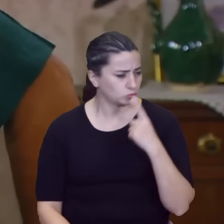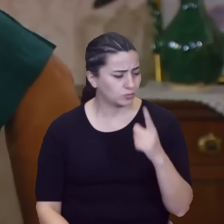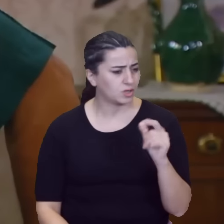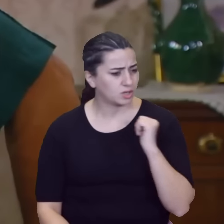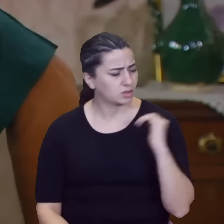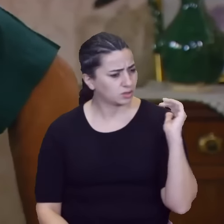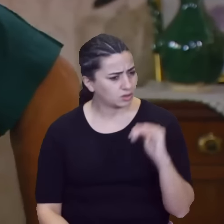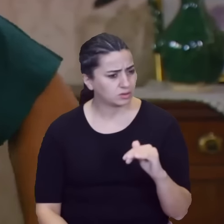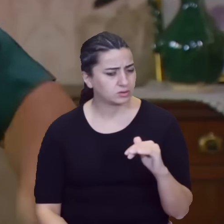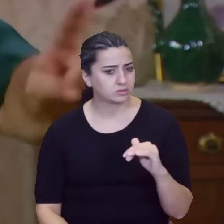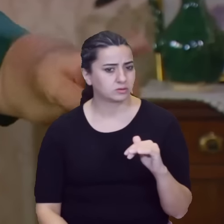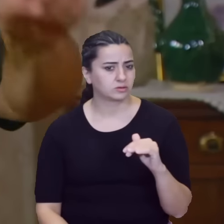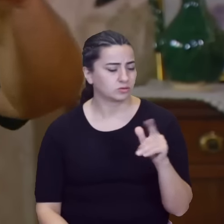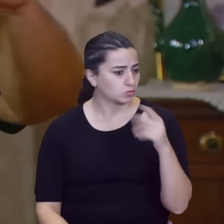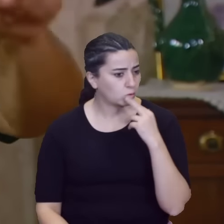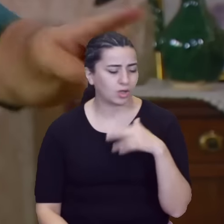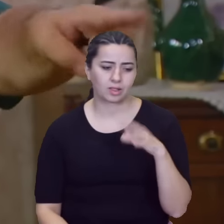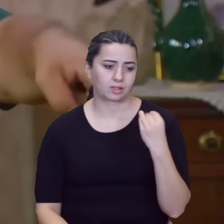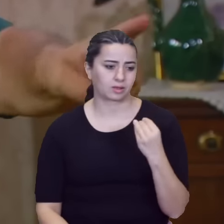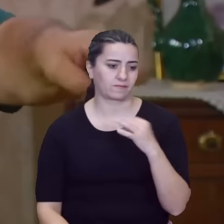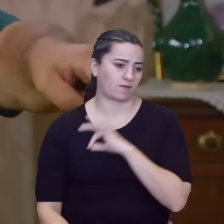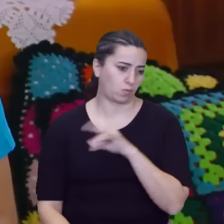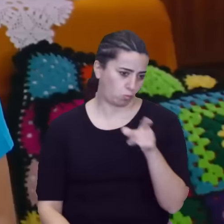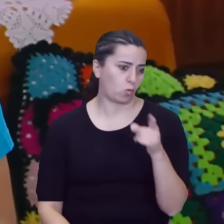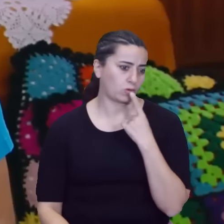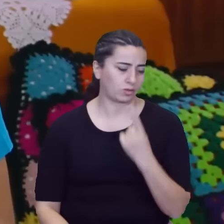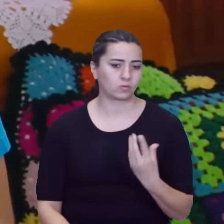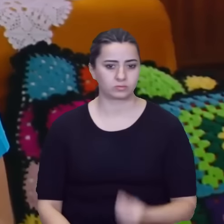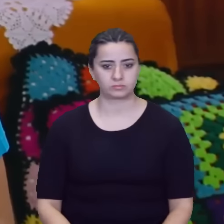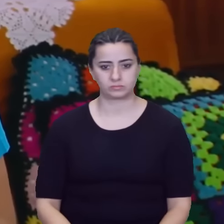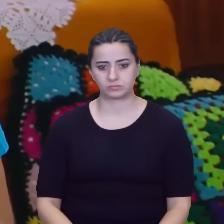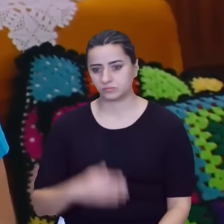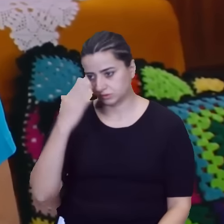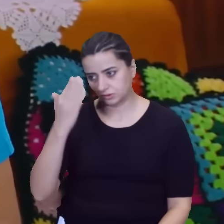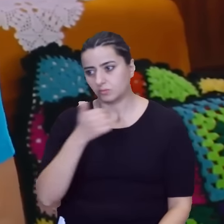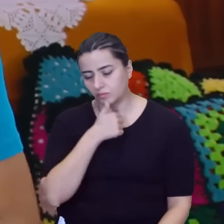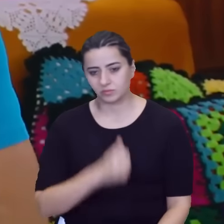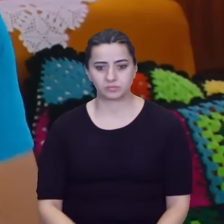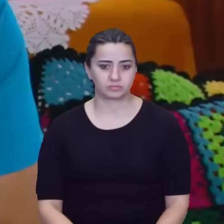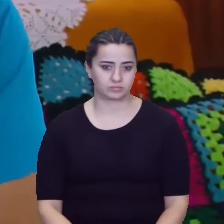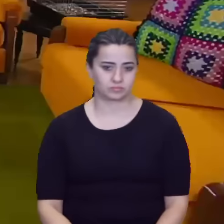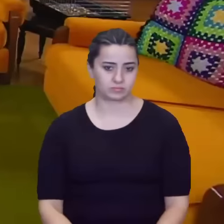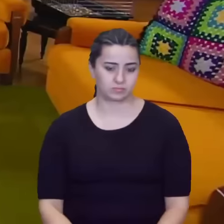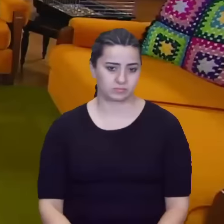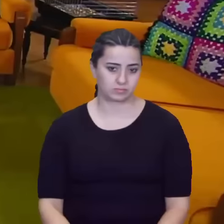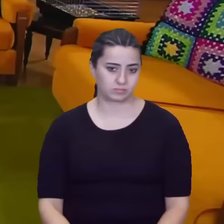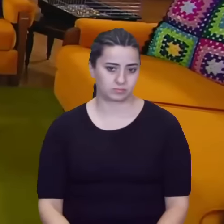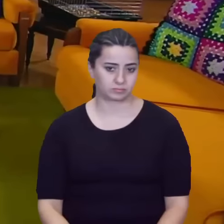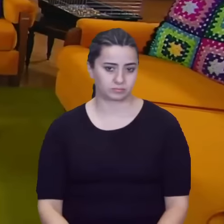Askerden geldiğinden beri konuştuğun en faydalı şey bu ya. Sağ ol baba. Teşekkür ederim. Bir şey var